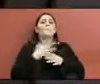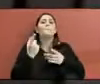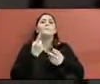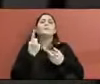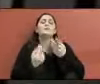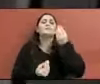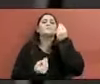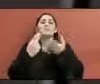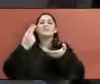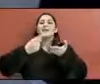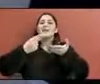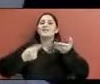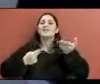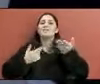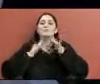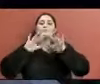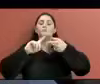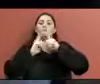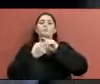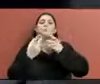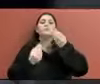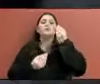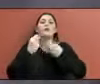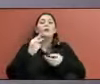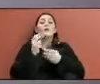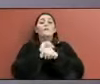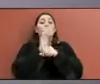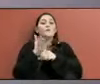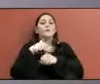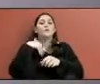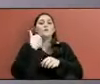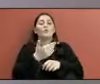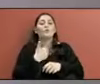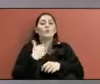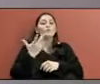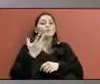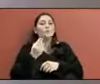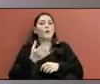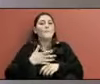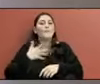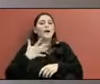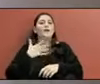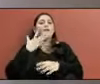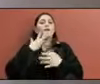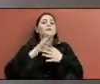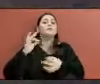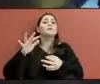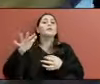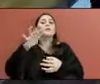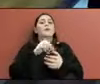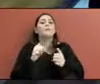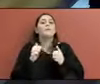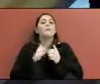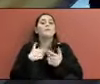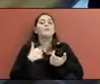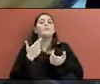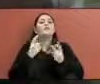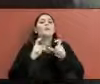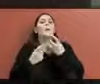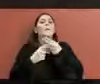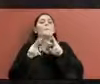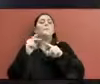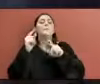ürünler çıkarıyor. Ben COVID sonrası özellikle merak eden vatandaşlarımızı Cemil Meriç'e bu noktada davet ediyorum. Biz Cemil Meriç'e